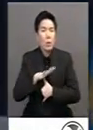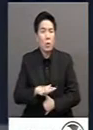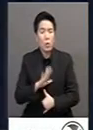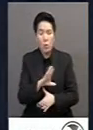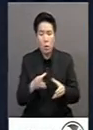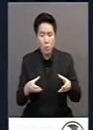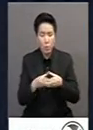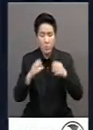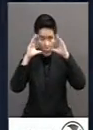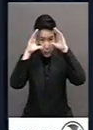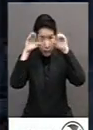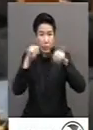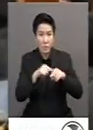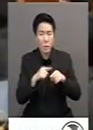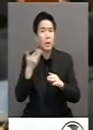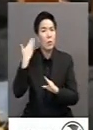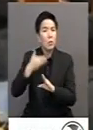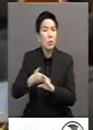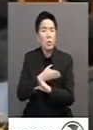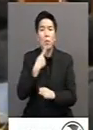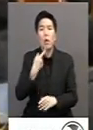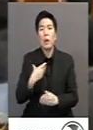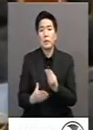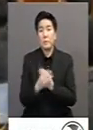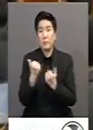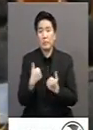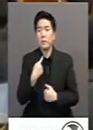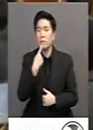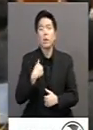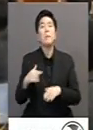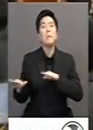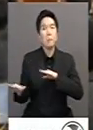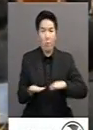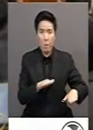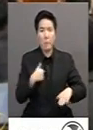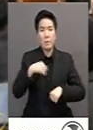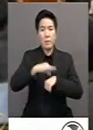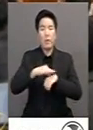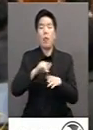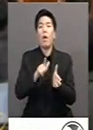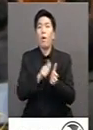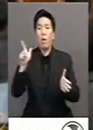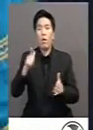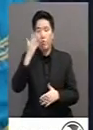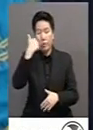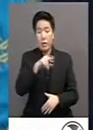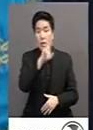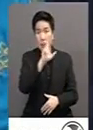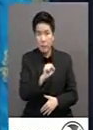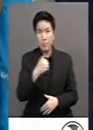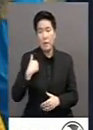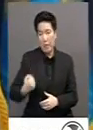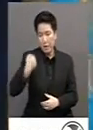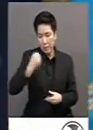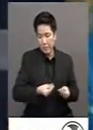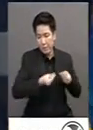พรรคของประธานาธิบดีปเกิดขึ้นหลังเธอประกาศในสัปดาห์นี้ว่าเต็มใจจะลงจากตำแหน่งหากรัฐสภามีแผนถ่ายโอน